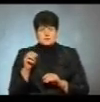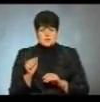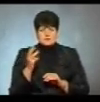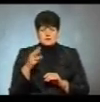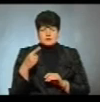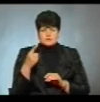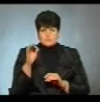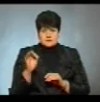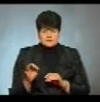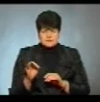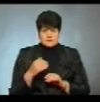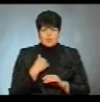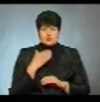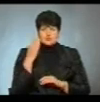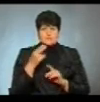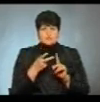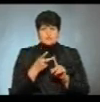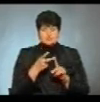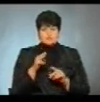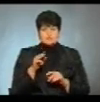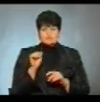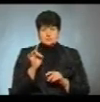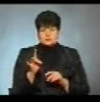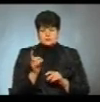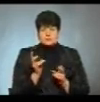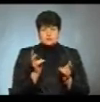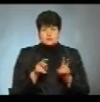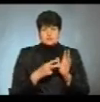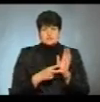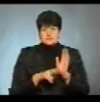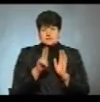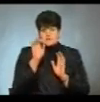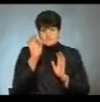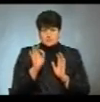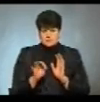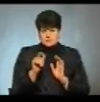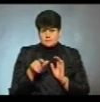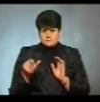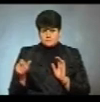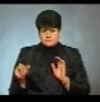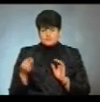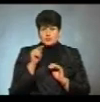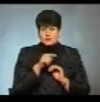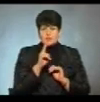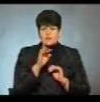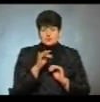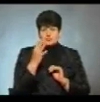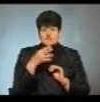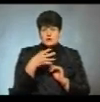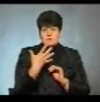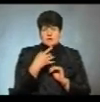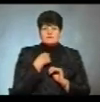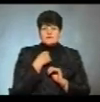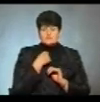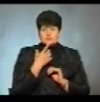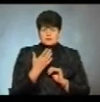31% виборців. Проголосувати вдруге, 10 липня, прийшли майже 72% українців. Тоді Кравчук набрав 45%